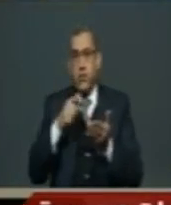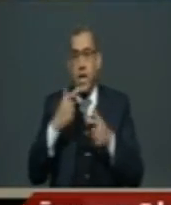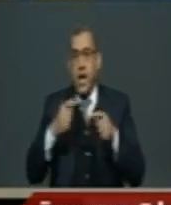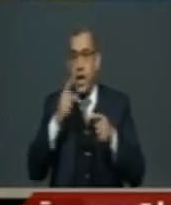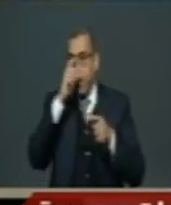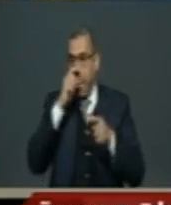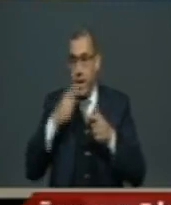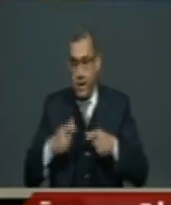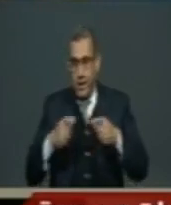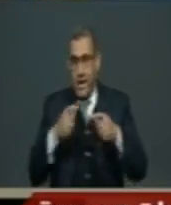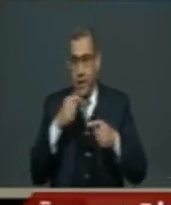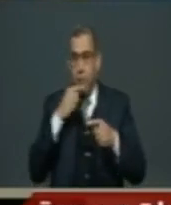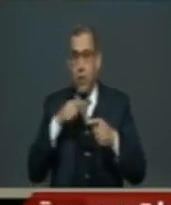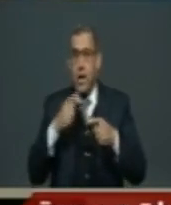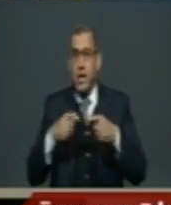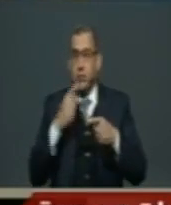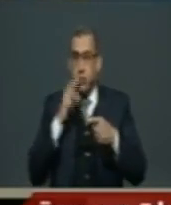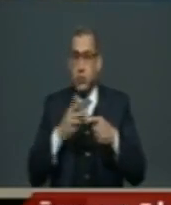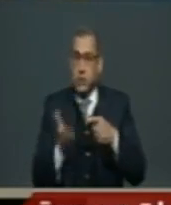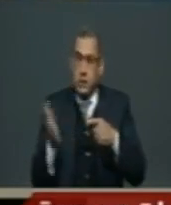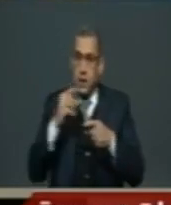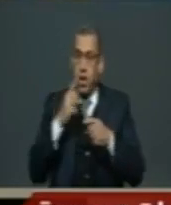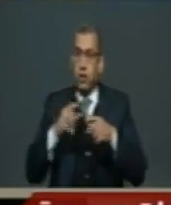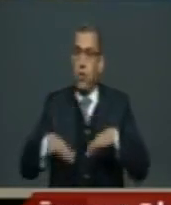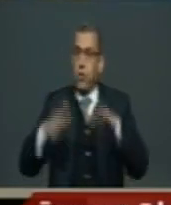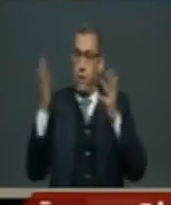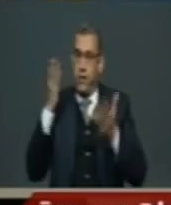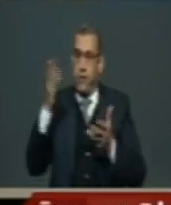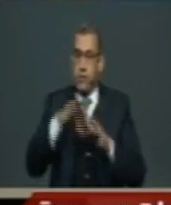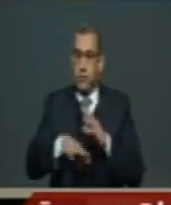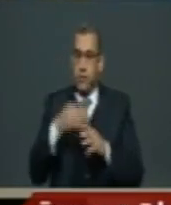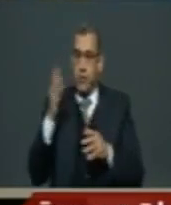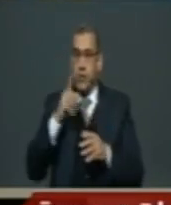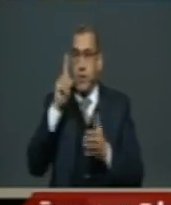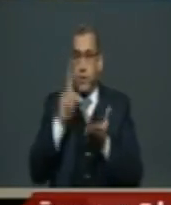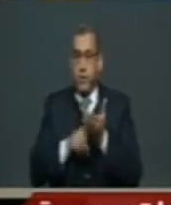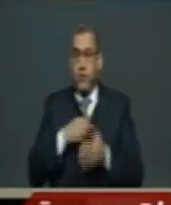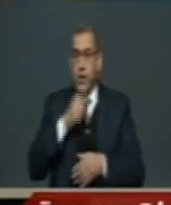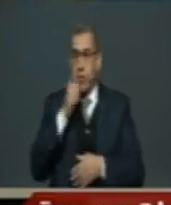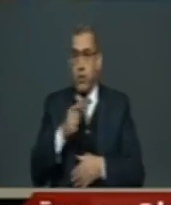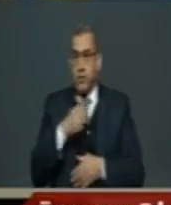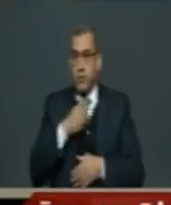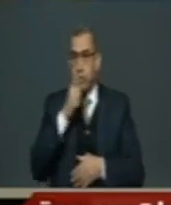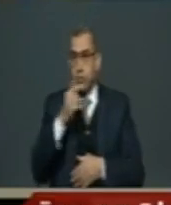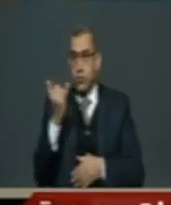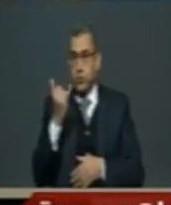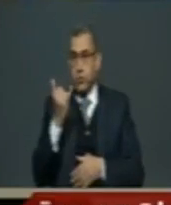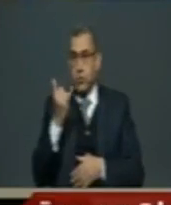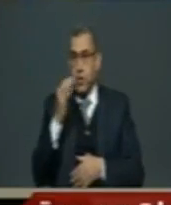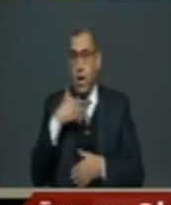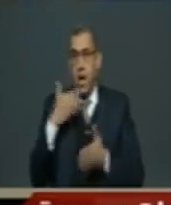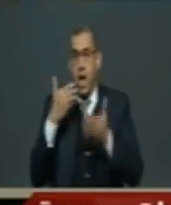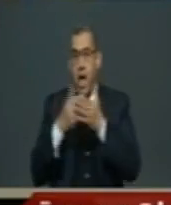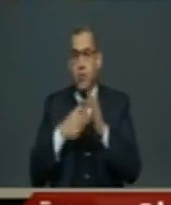وبالتالي بيزيد ذلك من المعروض في الاسواق. واذا كان لي ان انا اتكلم حتى يمكن ان نتحكم